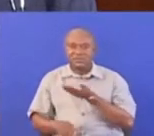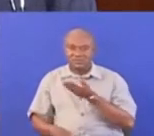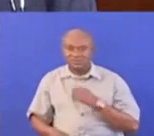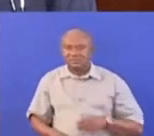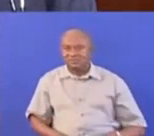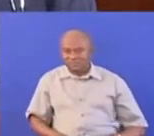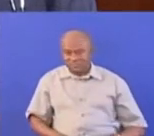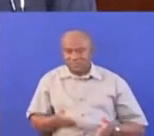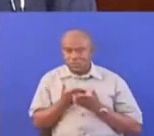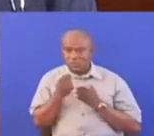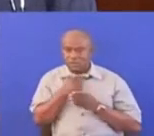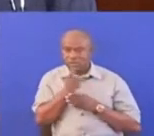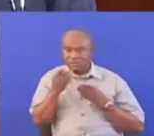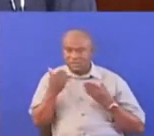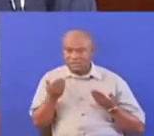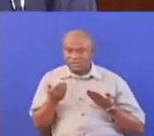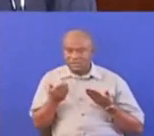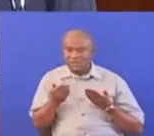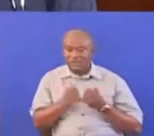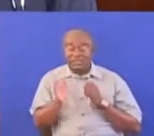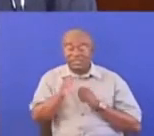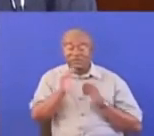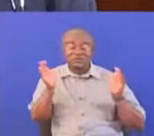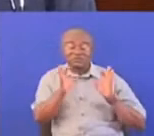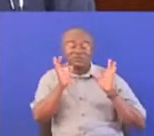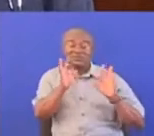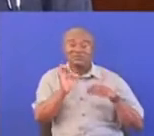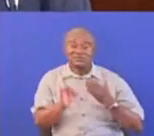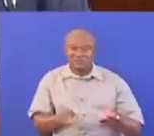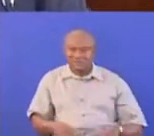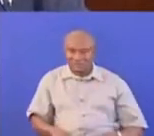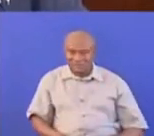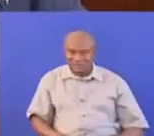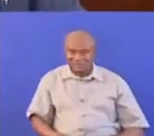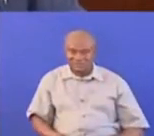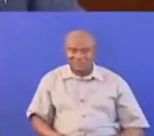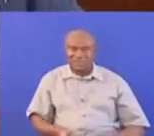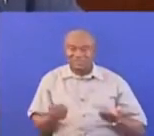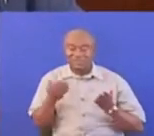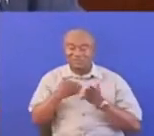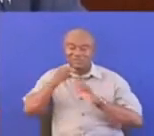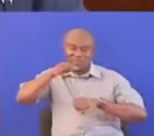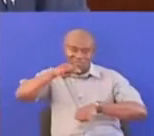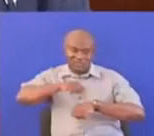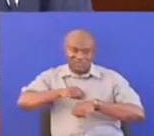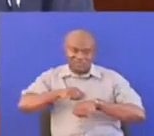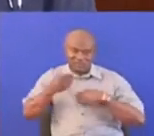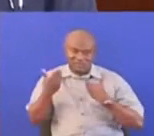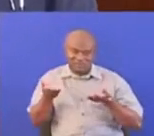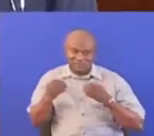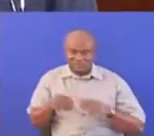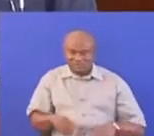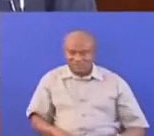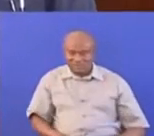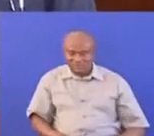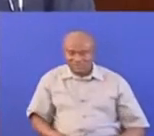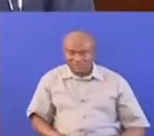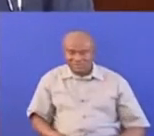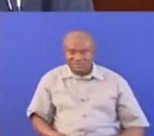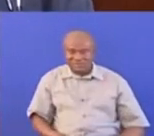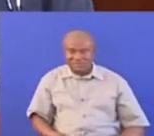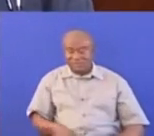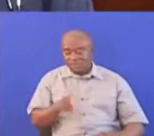Kigosi. Kwa nini? Na ndilo eneo ambalo limehifadhiwa vizuri. Sasa umefika wakati wakati ambao ndio ambao mimi kwa